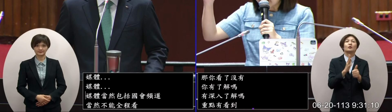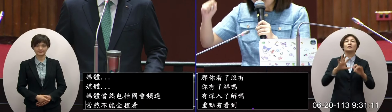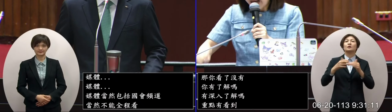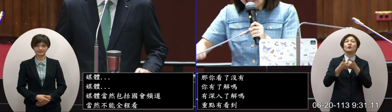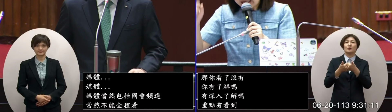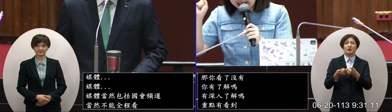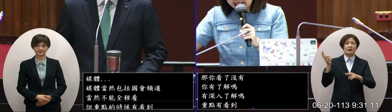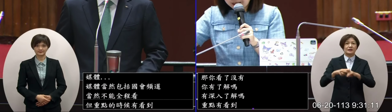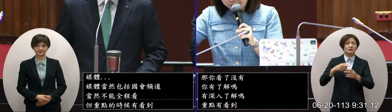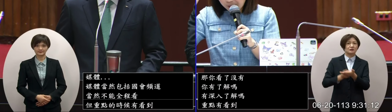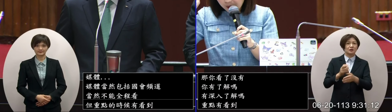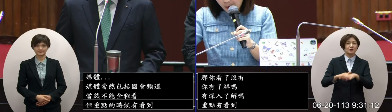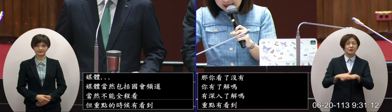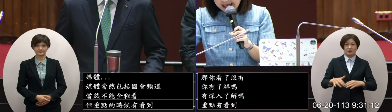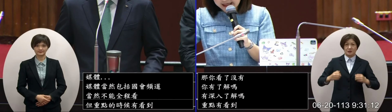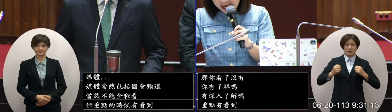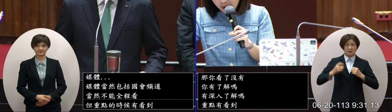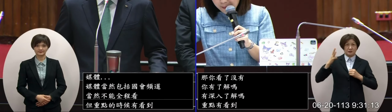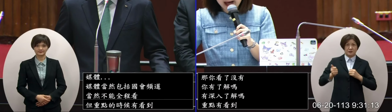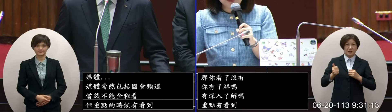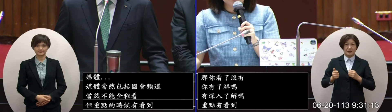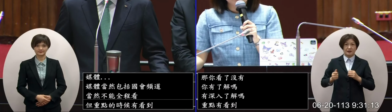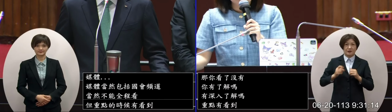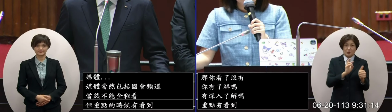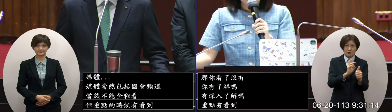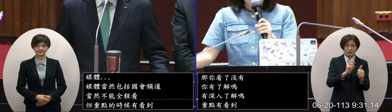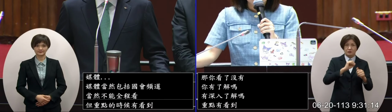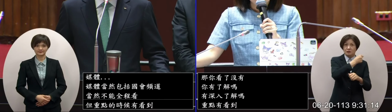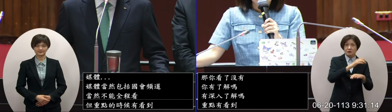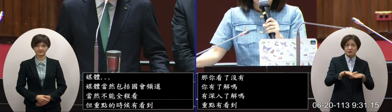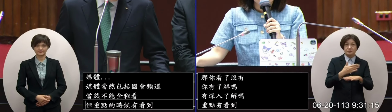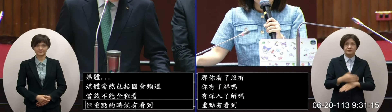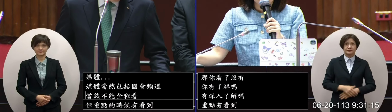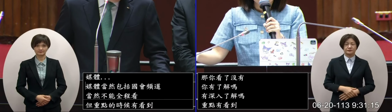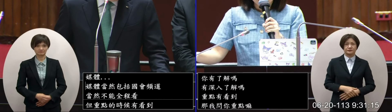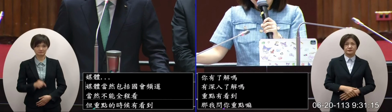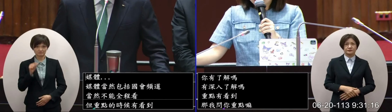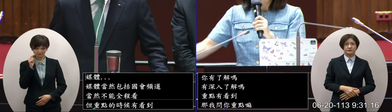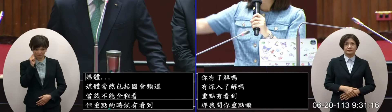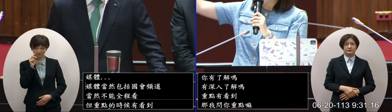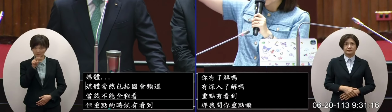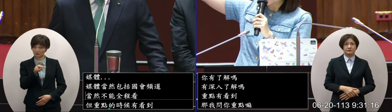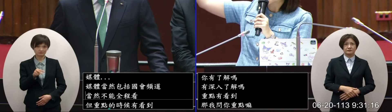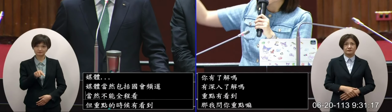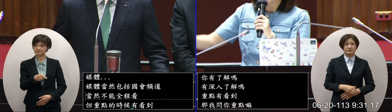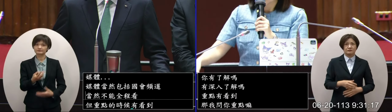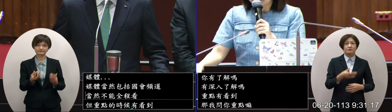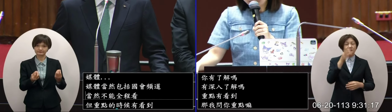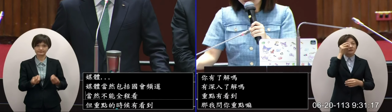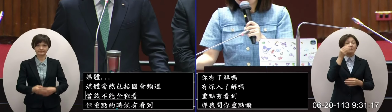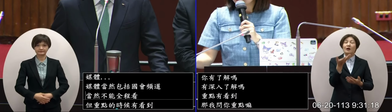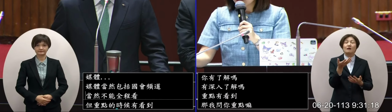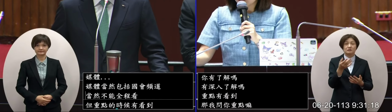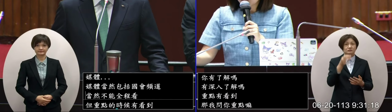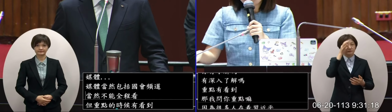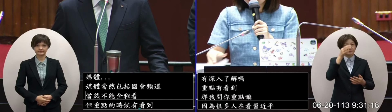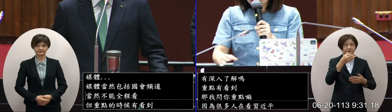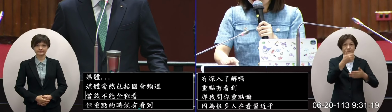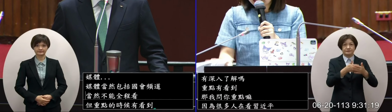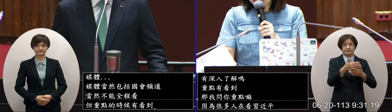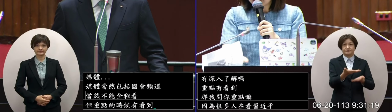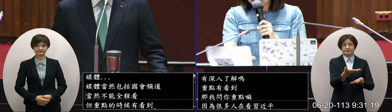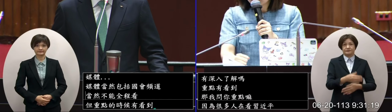被戒严吗？习近平会管辖台湾吗？ 我没有看到这个重点。 好，没有看，我给你看是谁讲的，